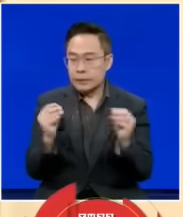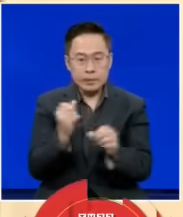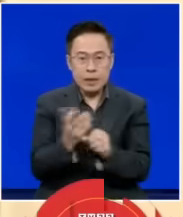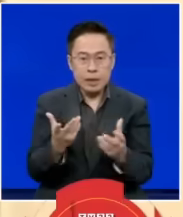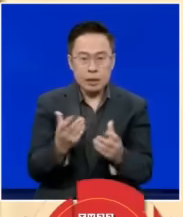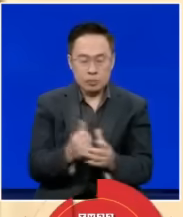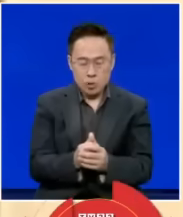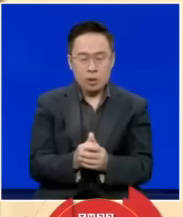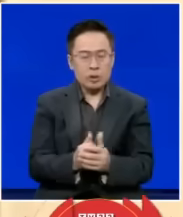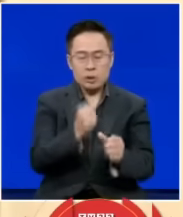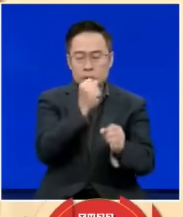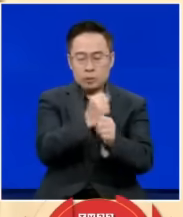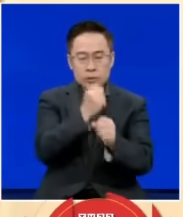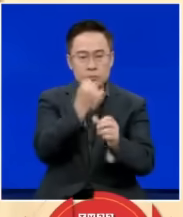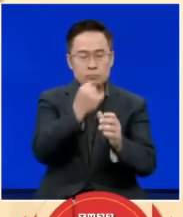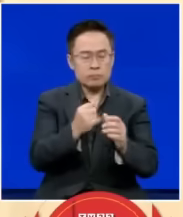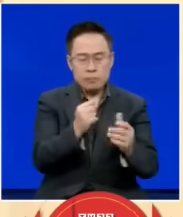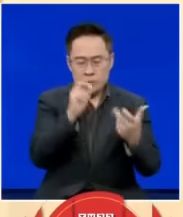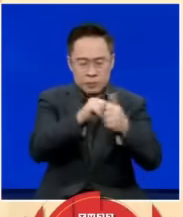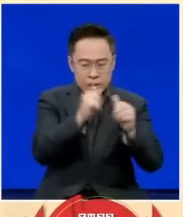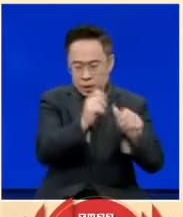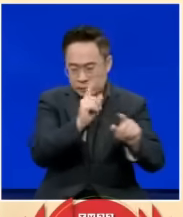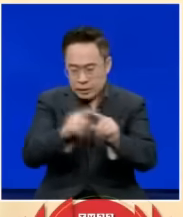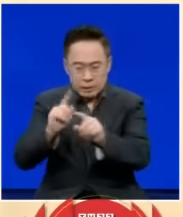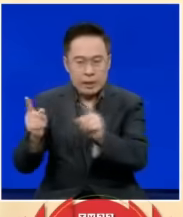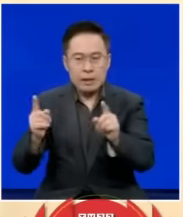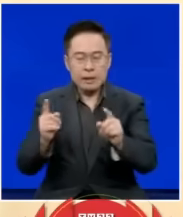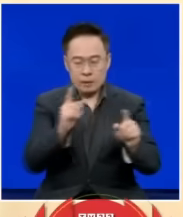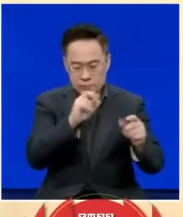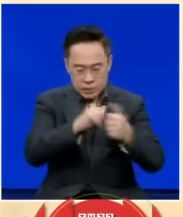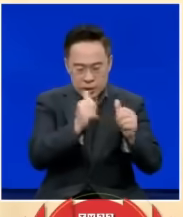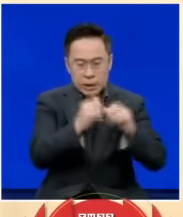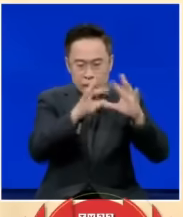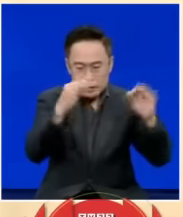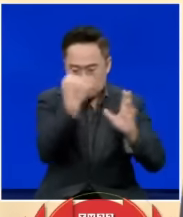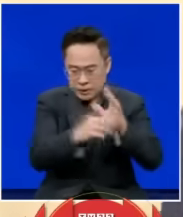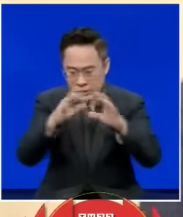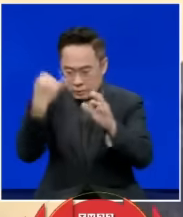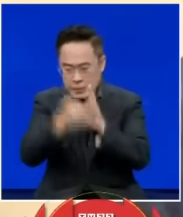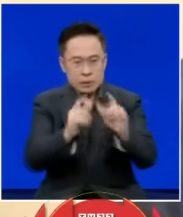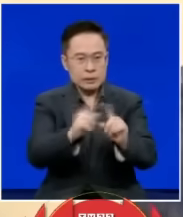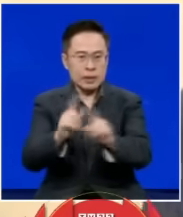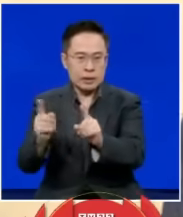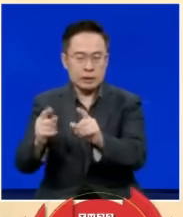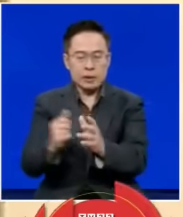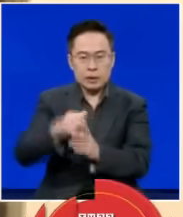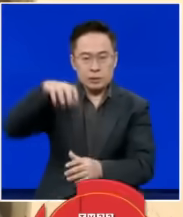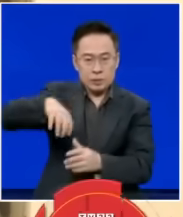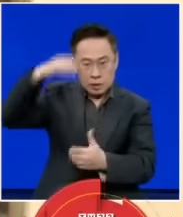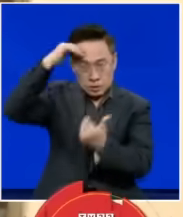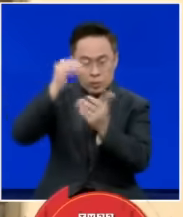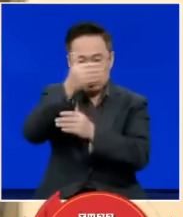าแต่ละกรณีมีความแตกต่างกันไปนะครับมั่นใจในกระบวนการยุติธรรมว่าสำนักงานตำรวจแห่งชาติจะให้ความเป็นธรรมกับ